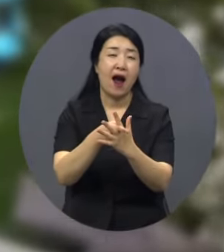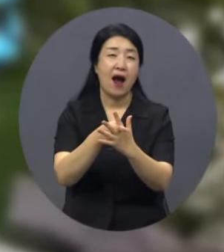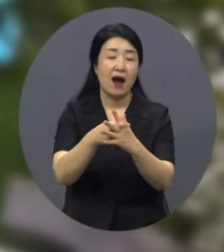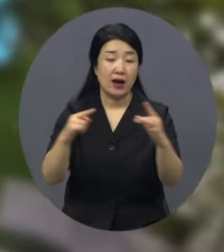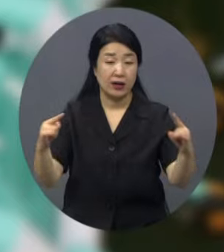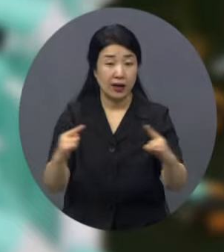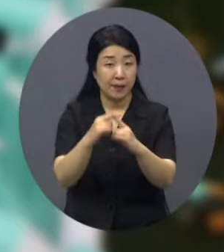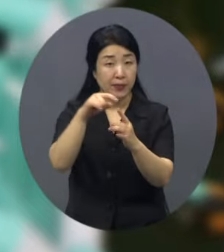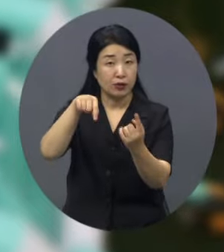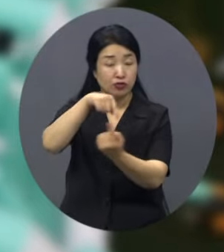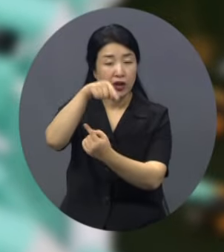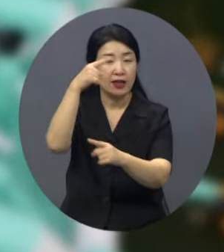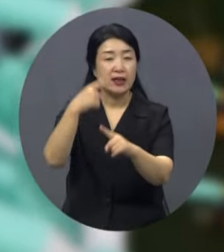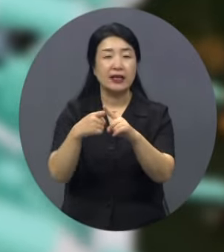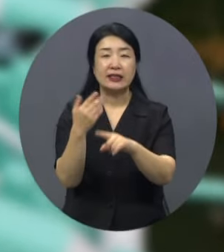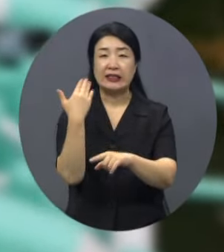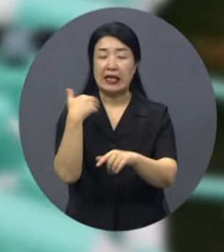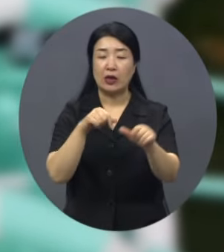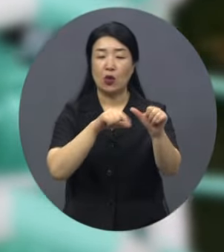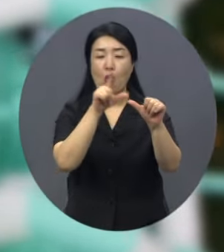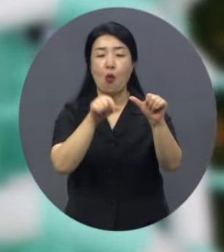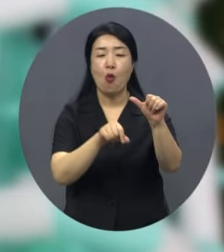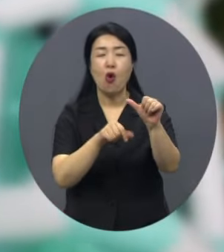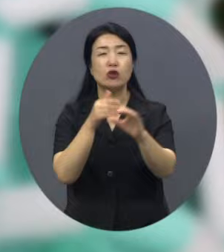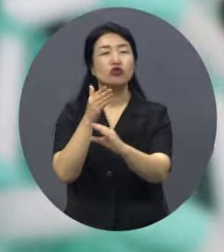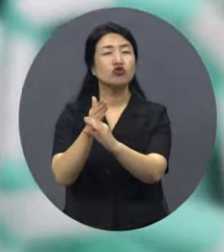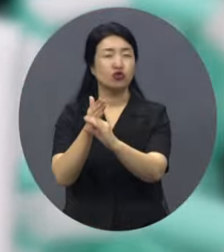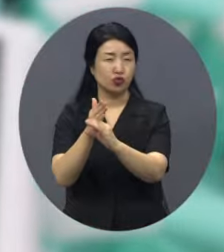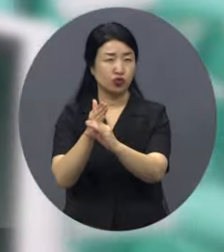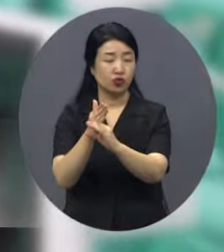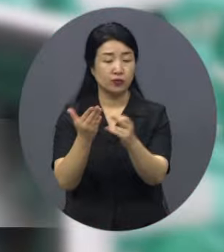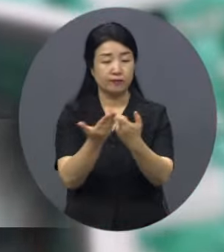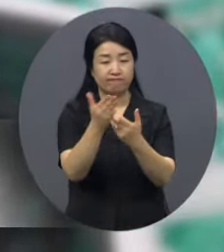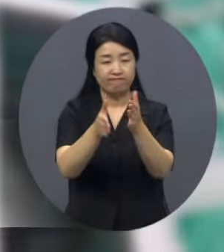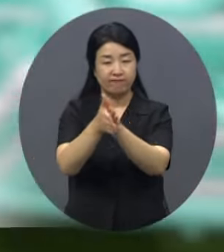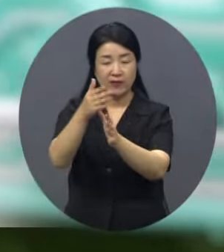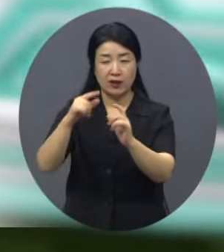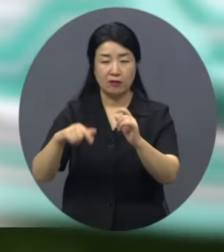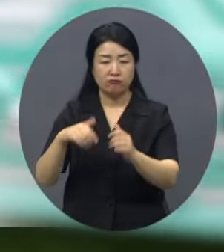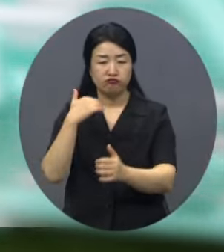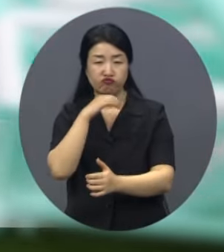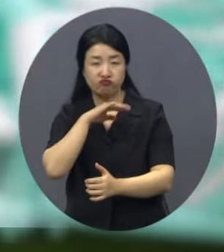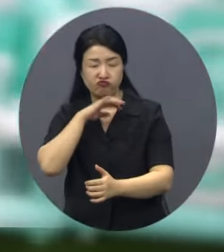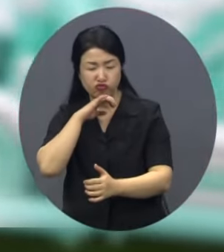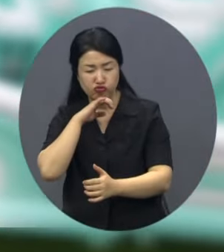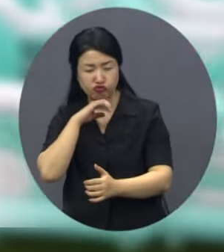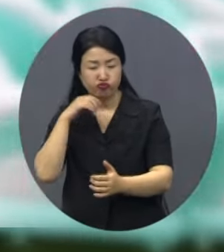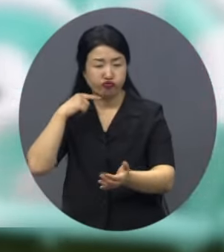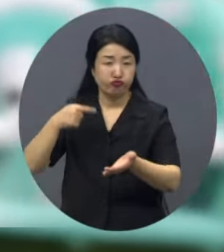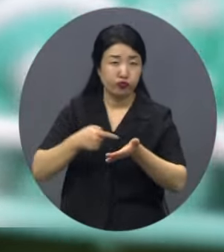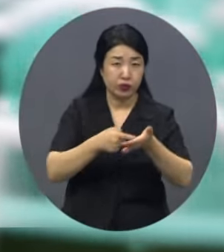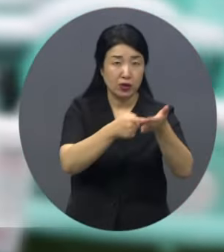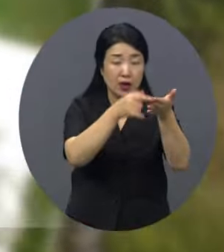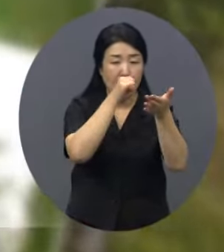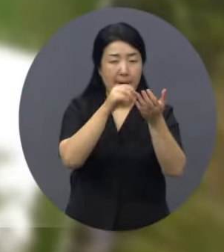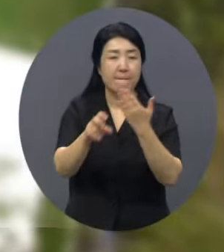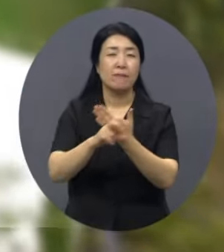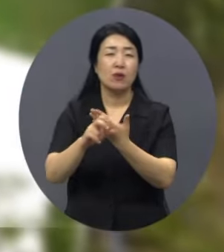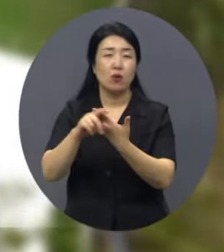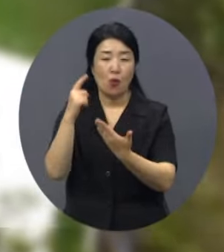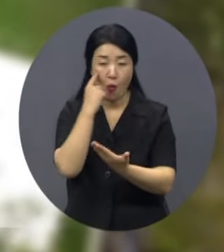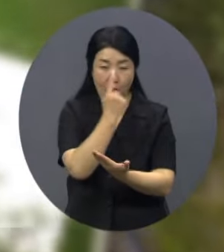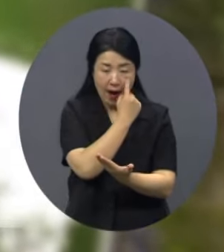체험장 운영을 시작한 건 지난 5월 중순. 제주시는 주민 신고를 받고 현장 조사를 벌여 불법 영업을